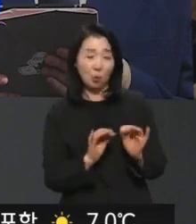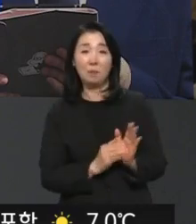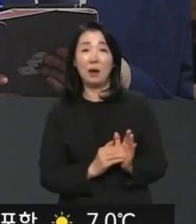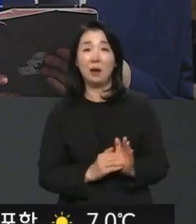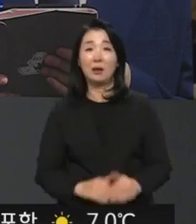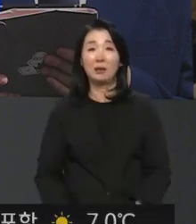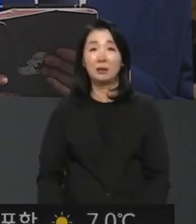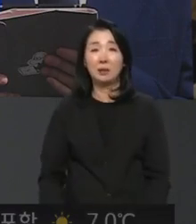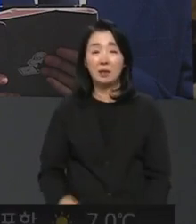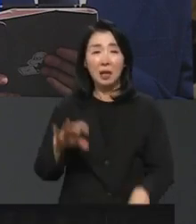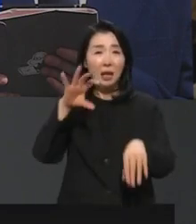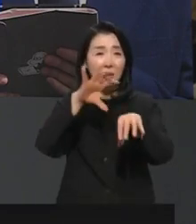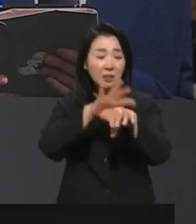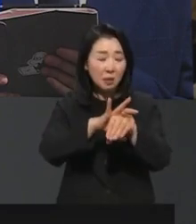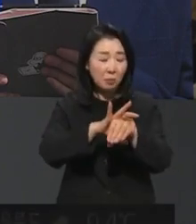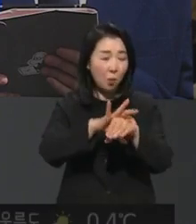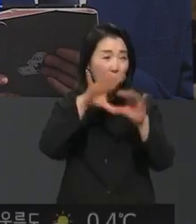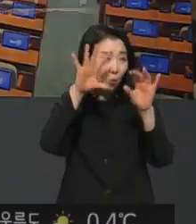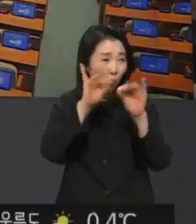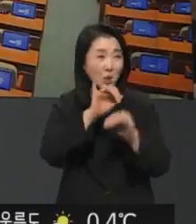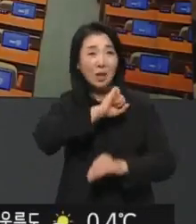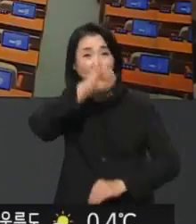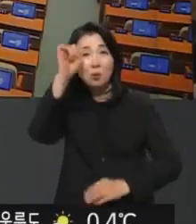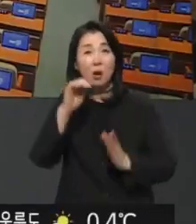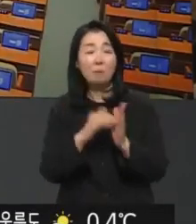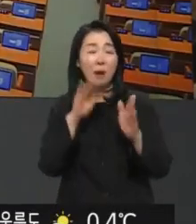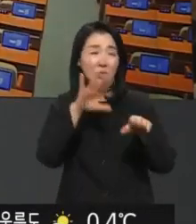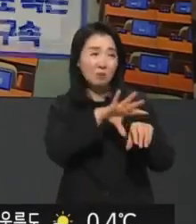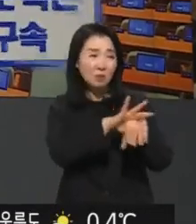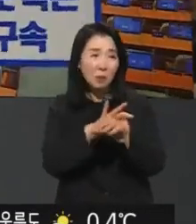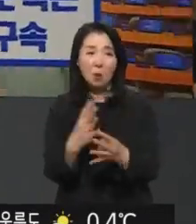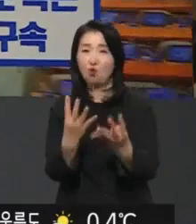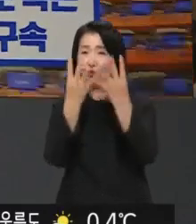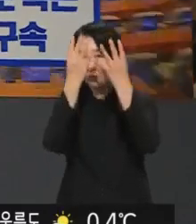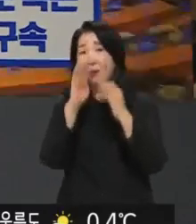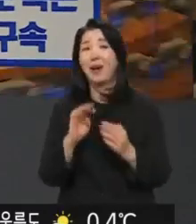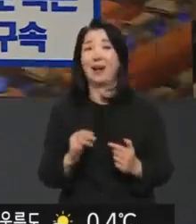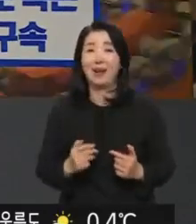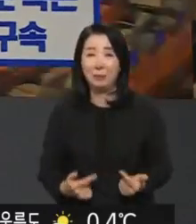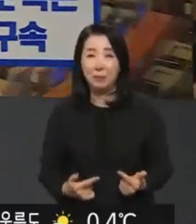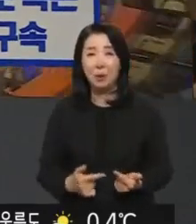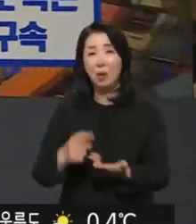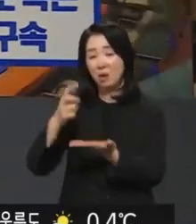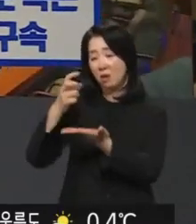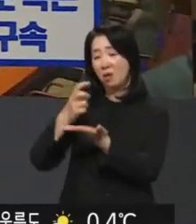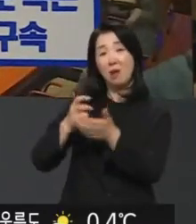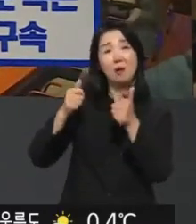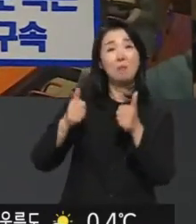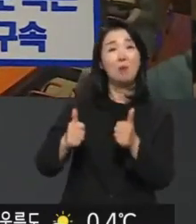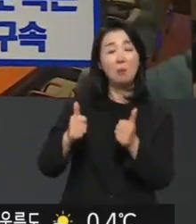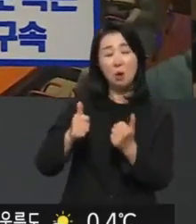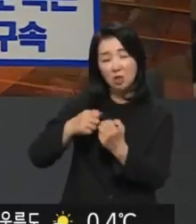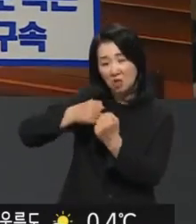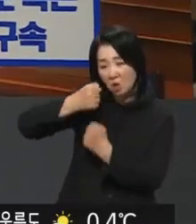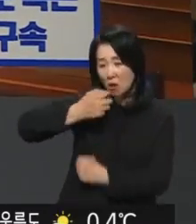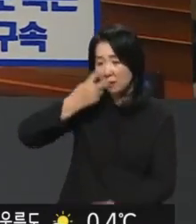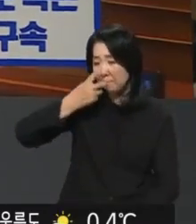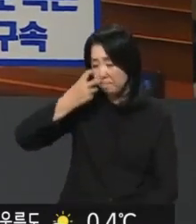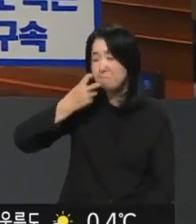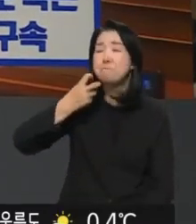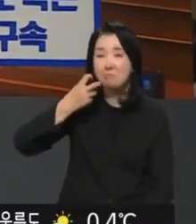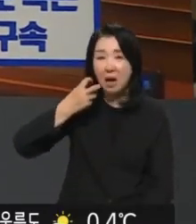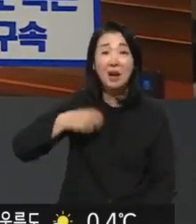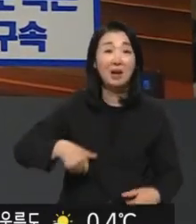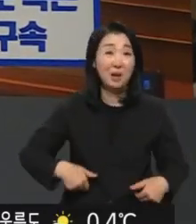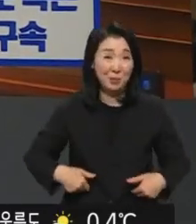상황인데요. 체포동의안이 통과된다고 해서 바로 체포되고 구속되는 것 아니죠. 법원이 이제 영장 실질 심사를 할